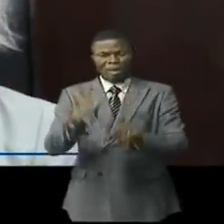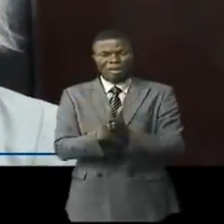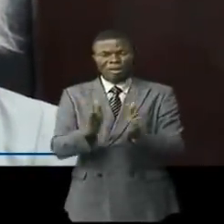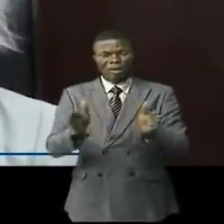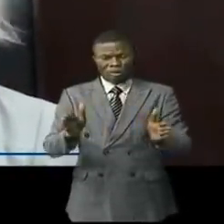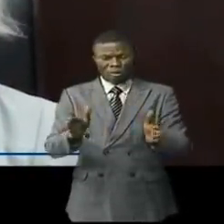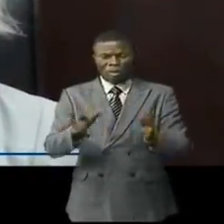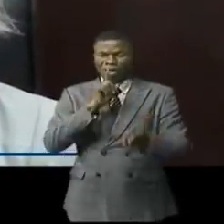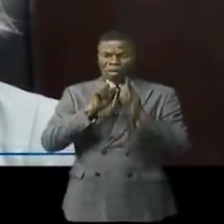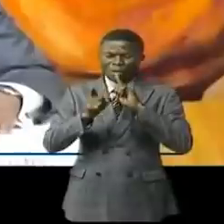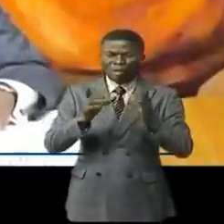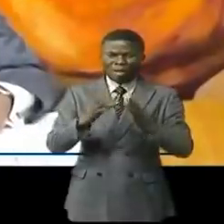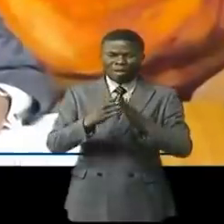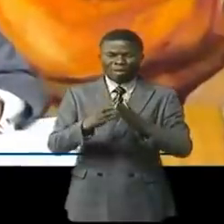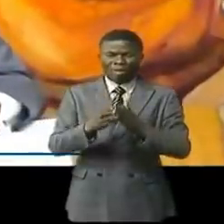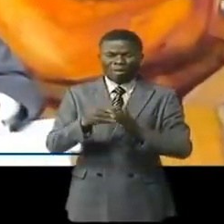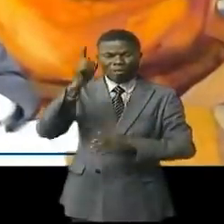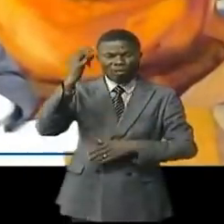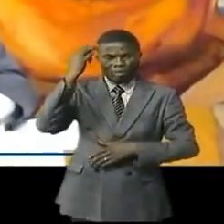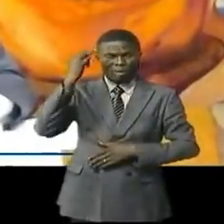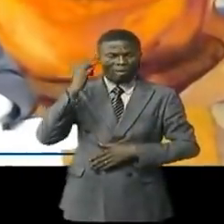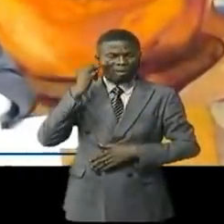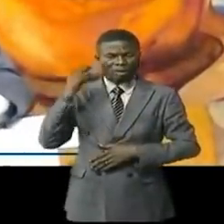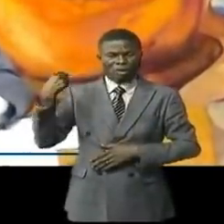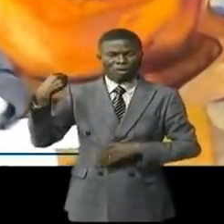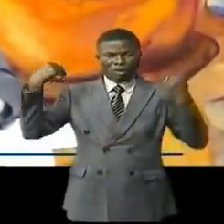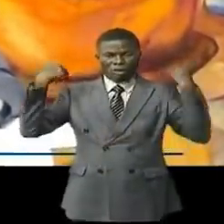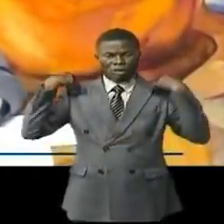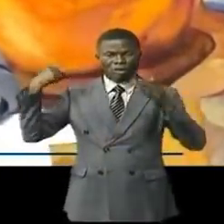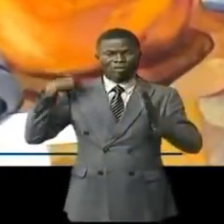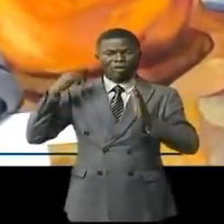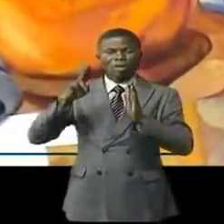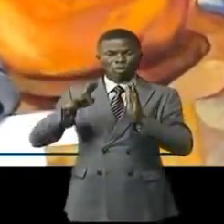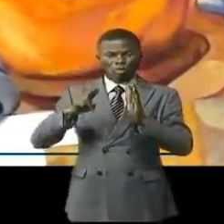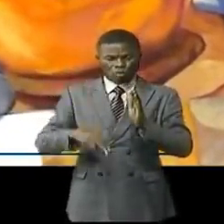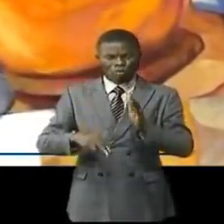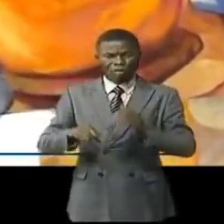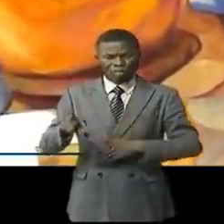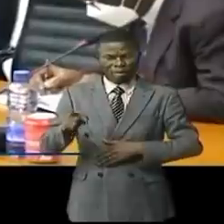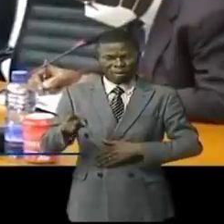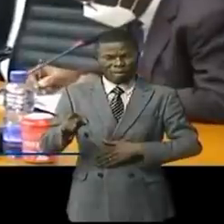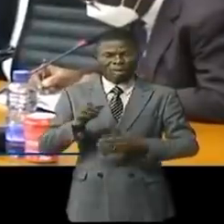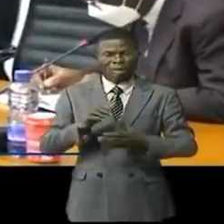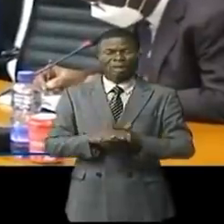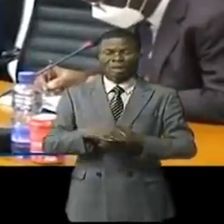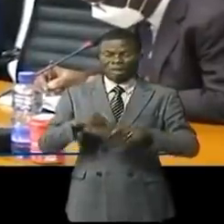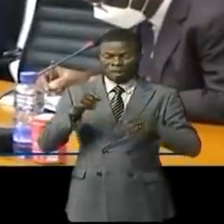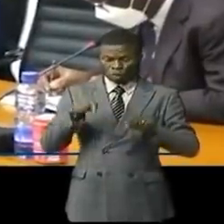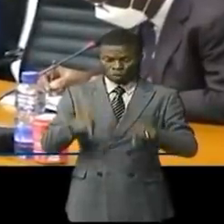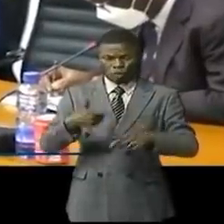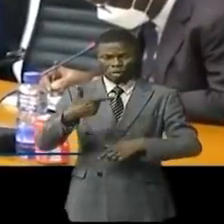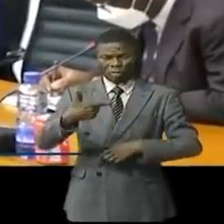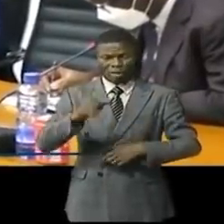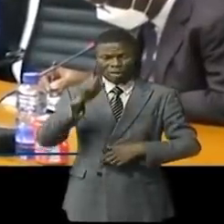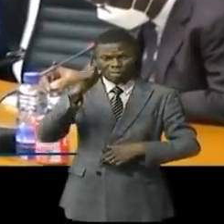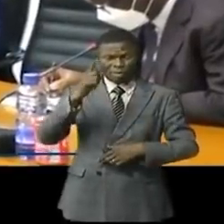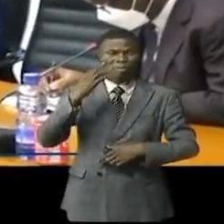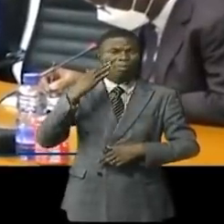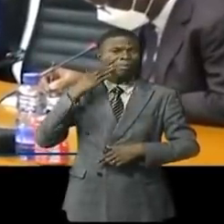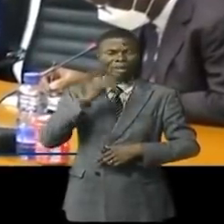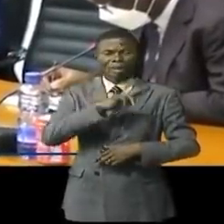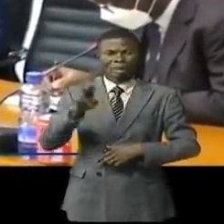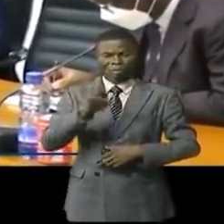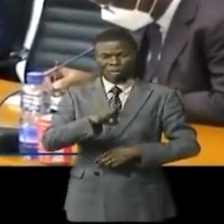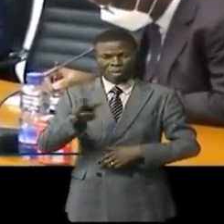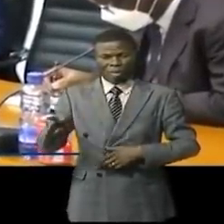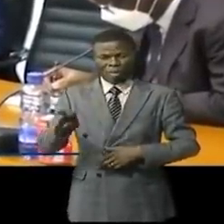eu une séance de travail avec le Premier ministre et chef du gouvernement Jean-Michel Samalukonde Kyeng ce mardi 1er mars 2022 sur les